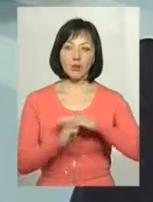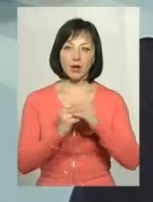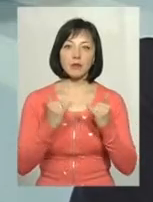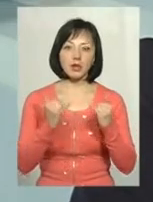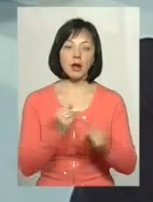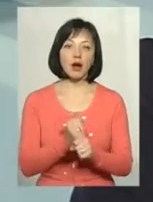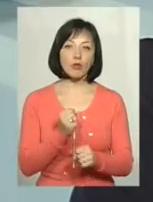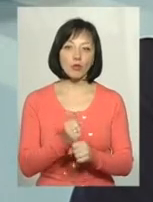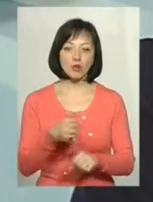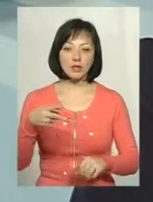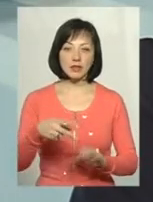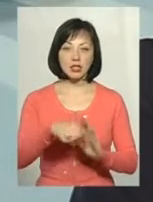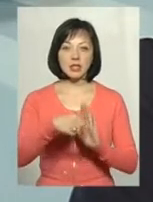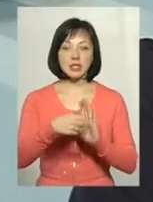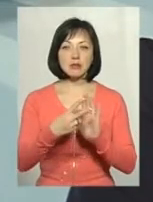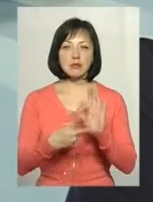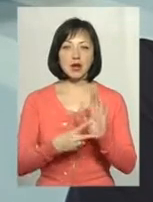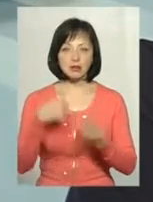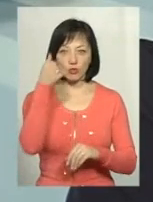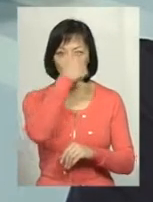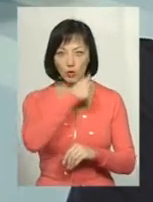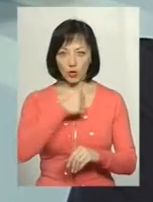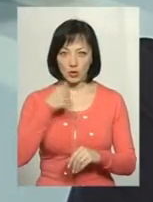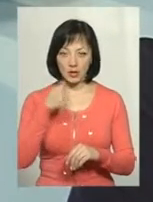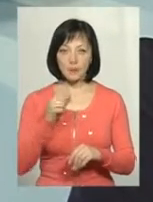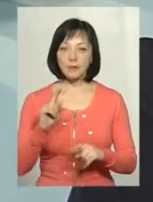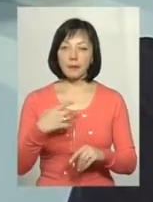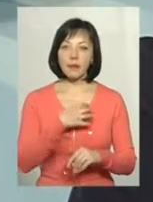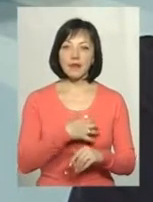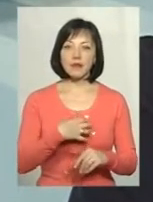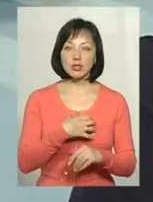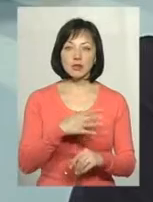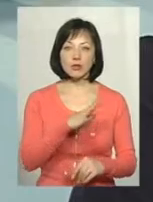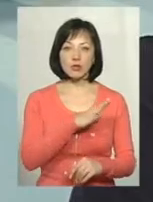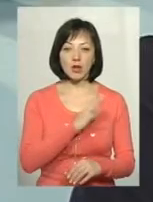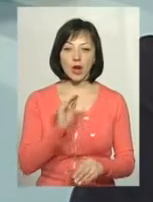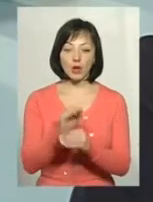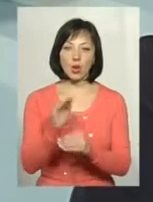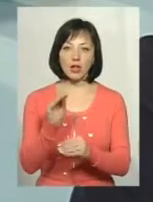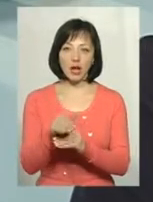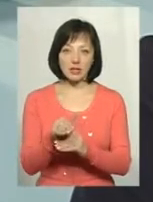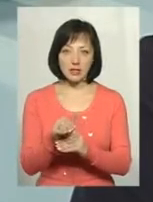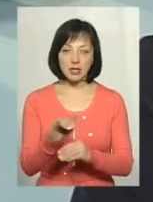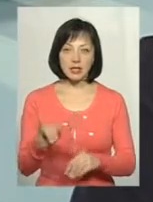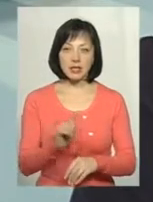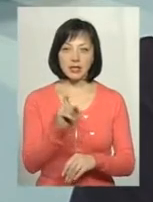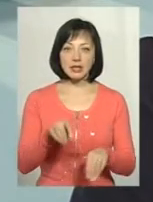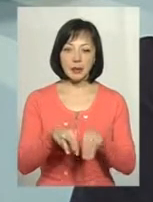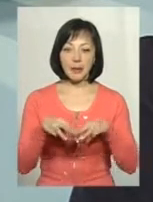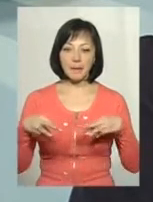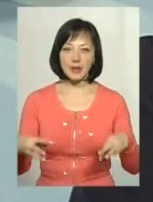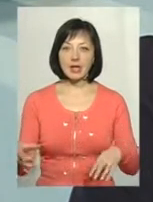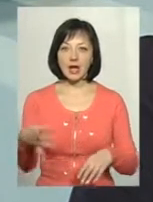роботи в 2017 році. Надзвичайно важливим була дотація із